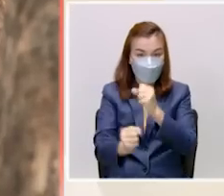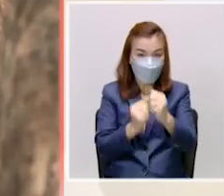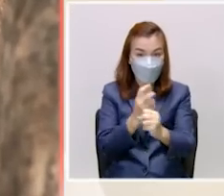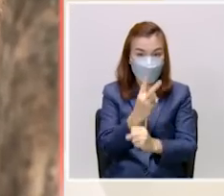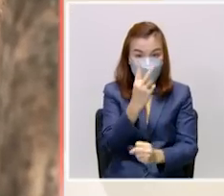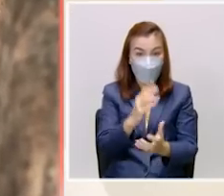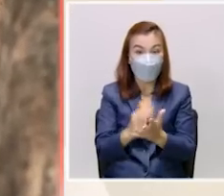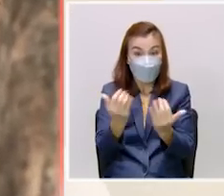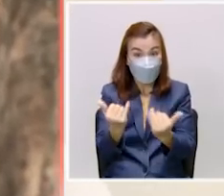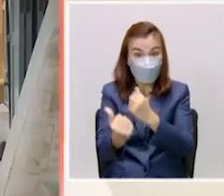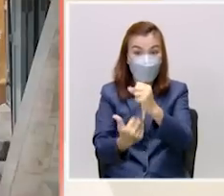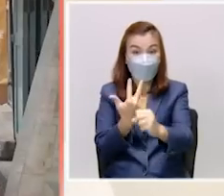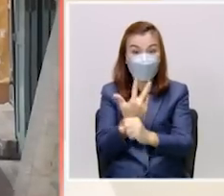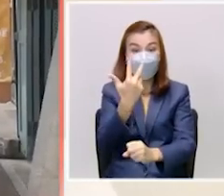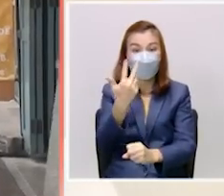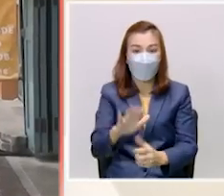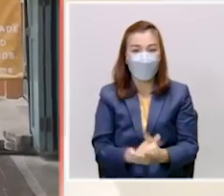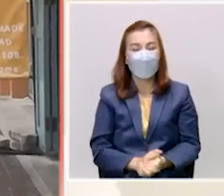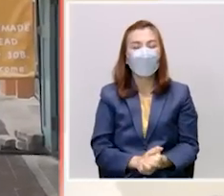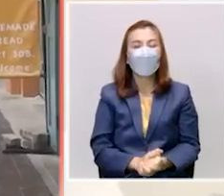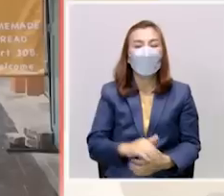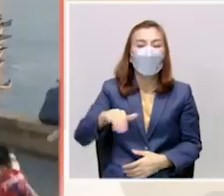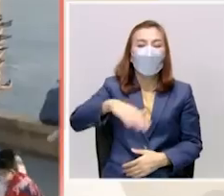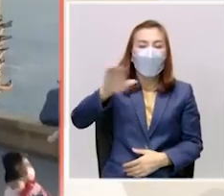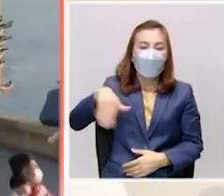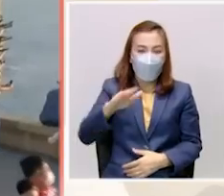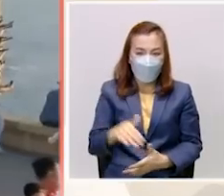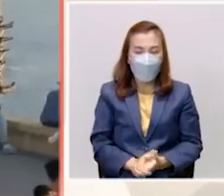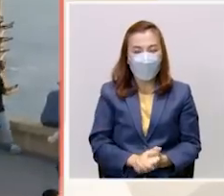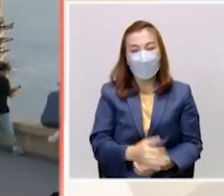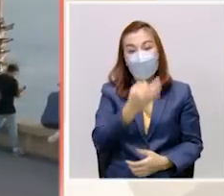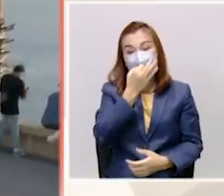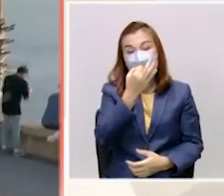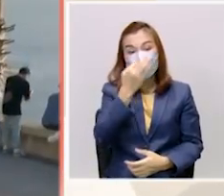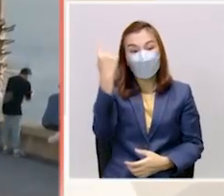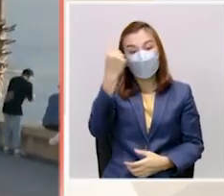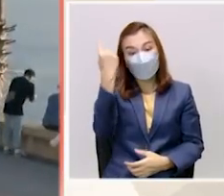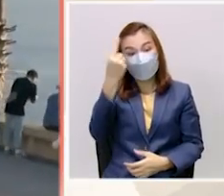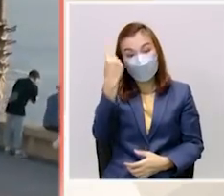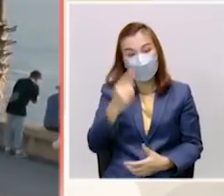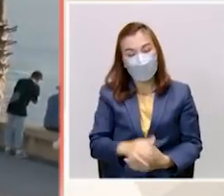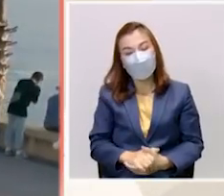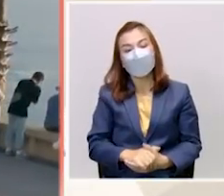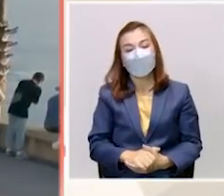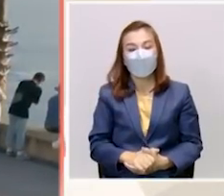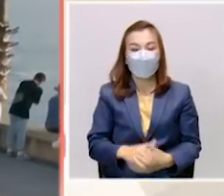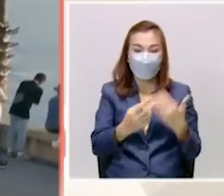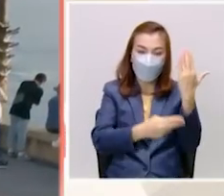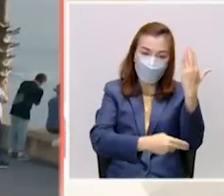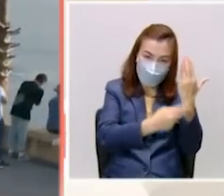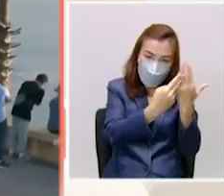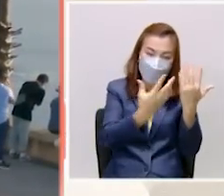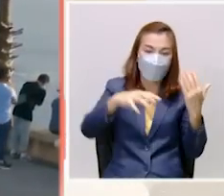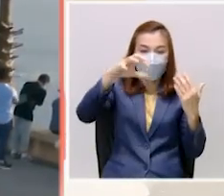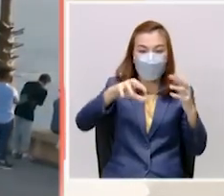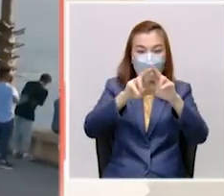ล้วเข้าสู่ปีที่3แล้วนะครับฉะนั้นทุกๆคนเนี่ยเกี่ยวกับอาชีพนี้เนี่ยวงการท่องเที่ยวไม่ว่าจะโรงแรมหรือแหล่งท่องเ